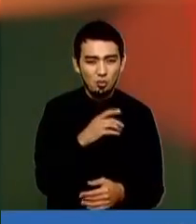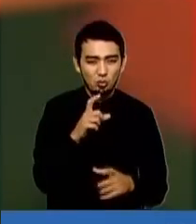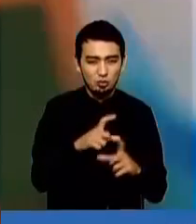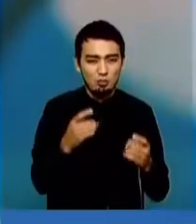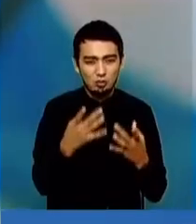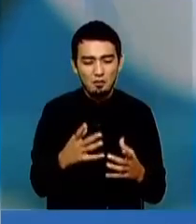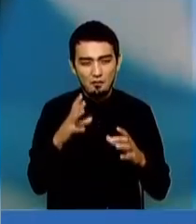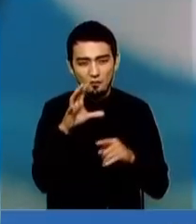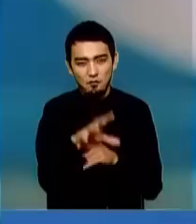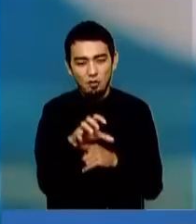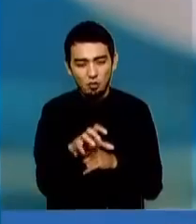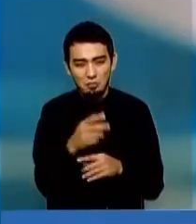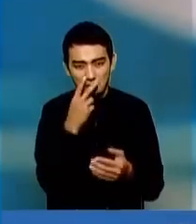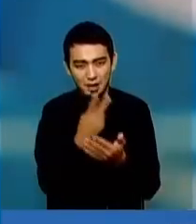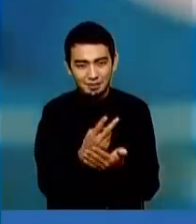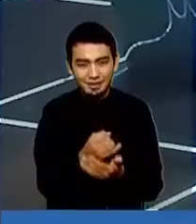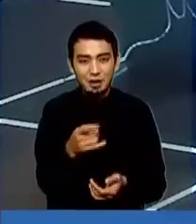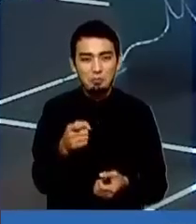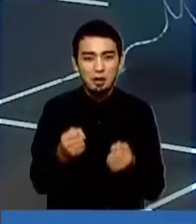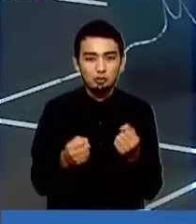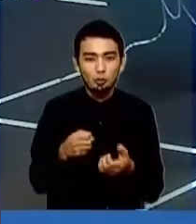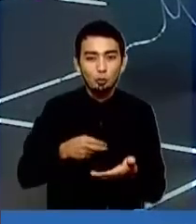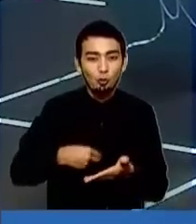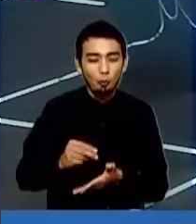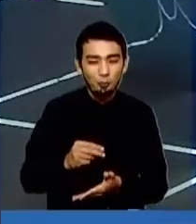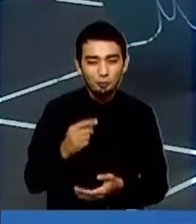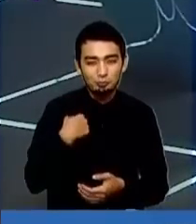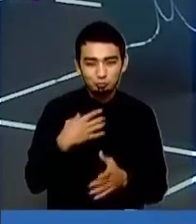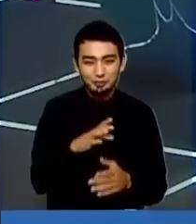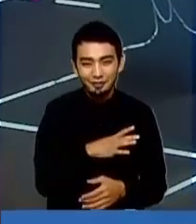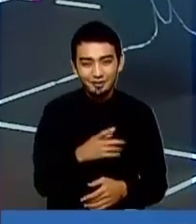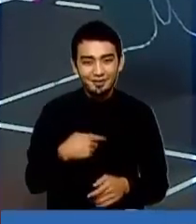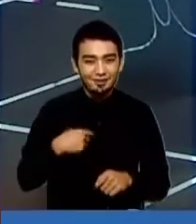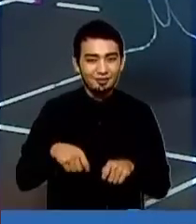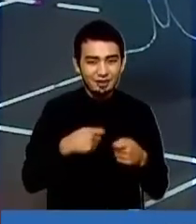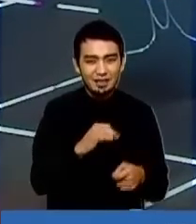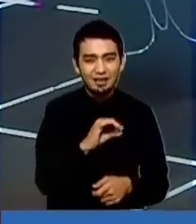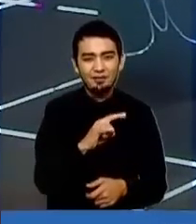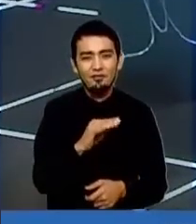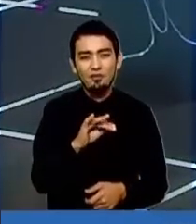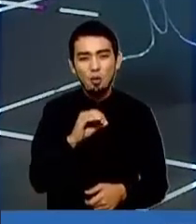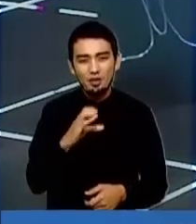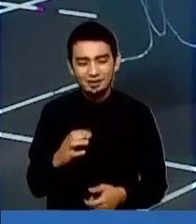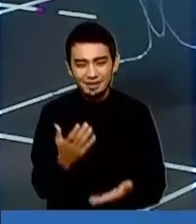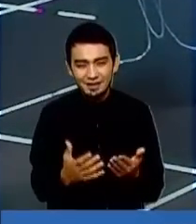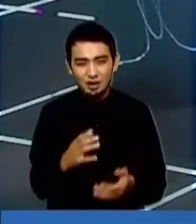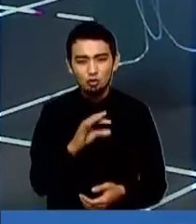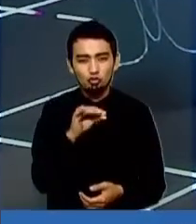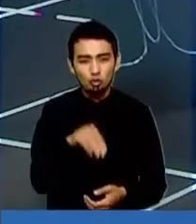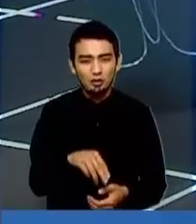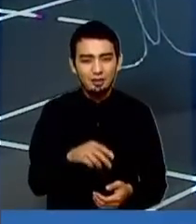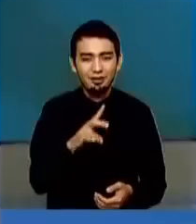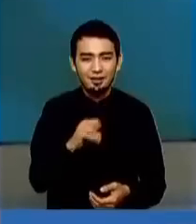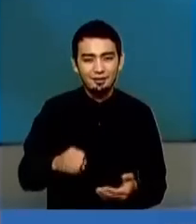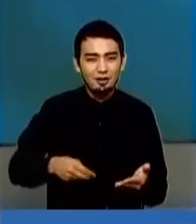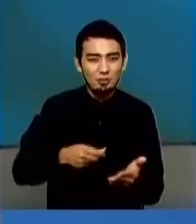фотографии и якобы покупают эту машину, но на самом деле пока вам не предоставят инвойсы, пока вам не доставят счет на оплату, вы